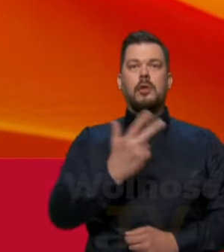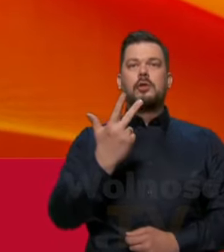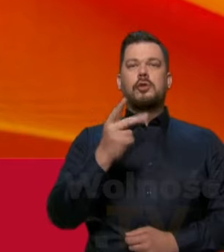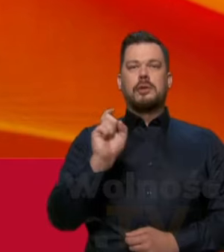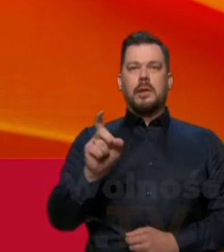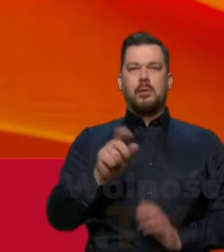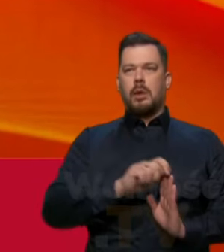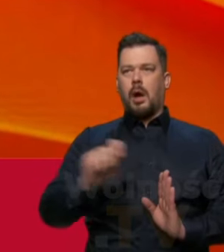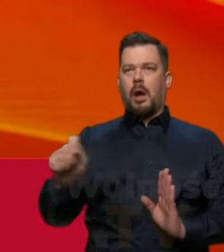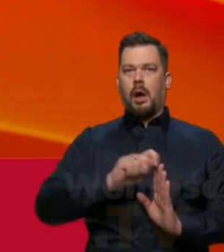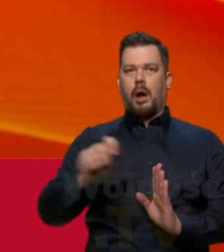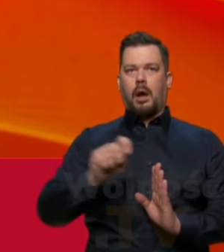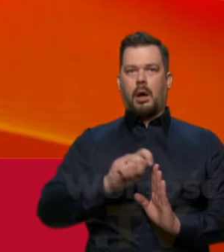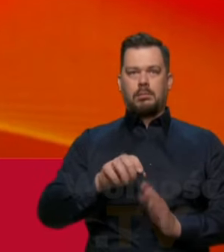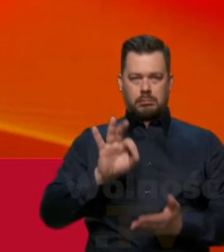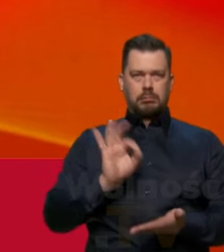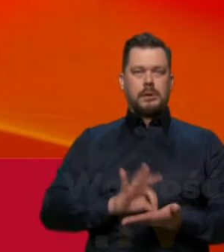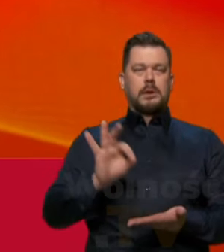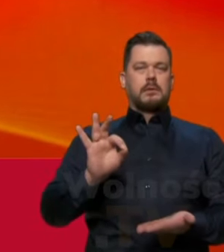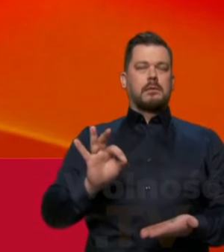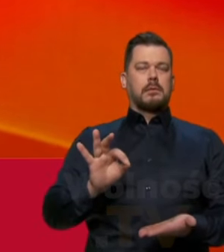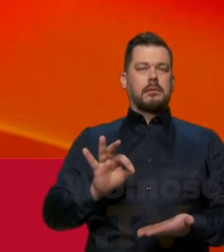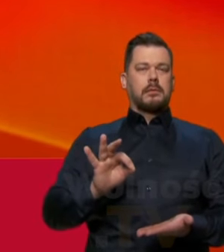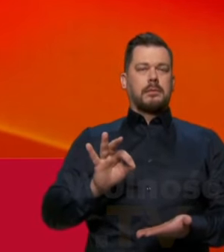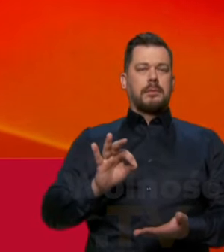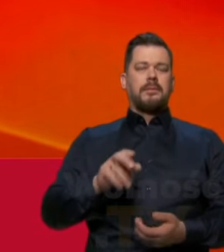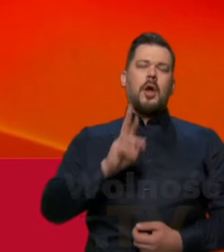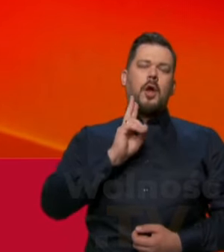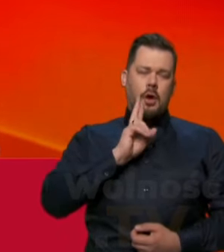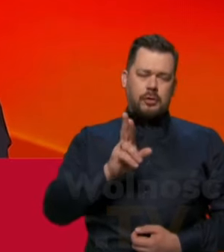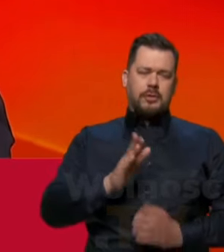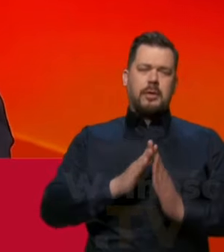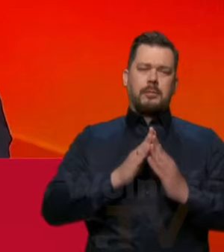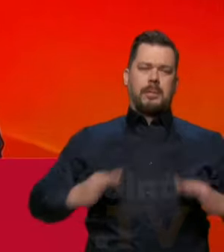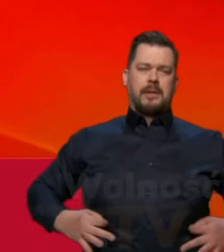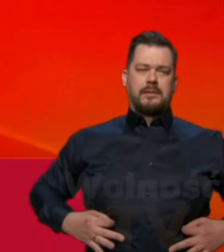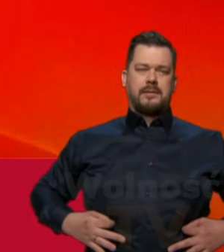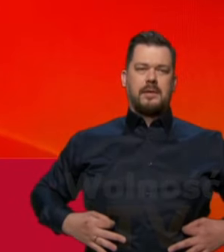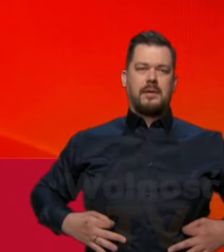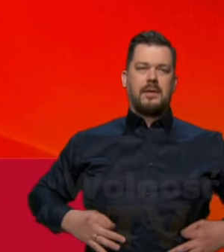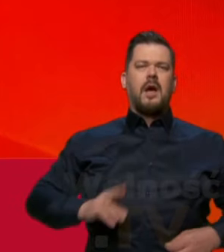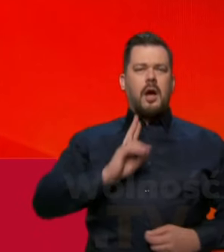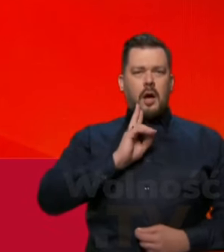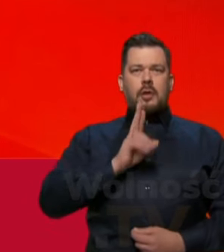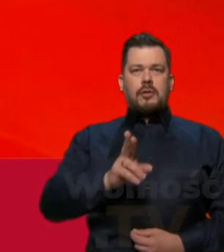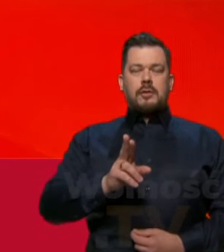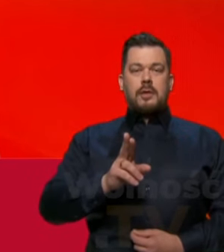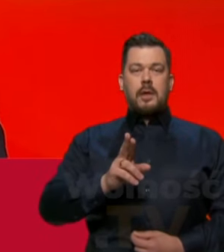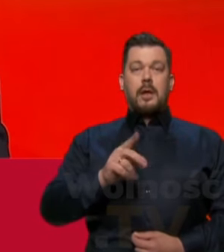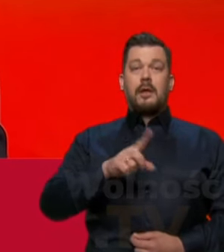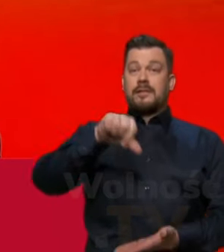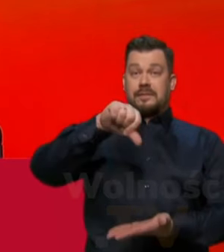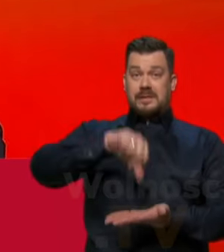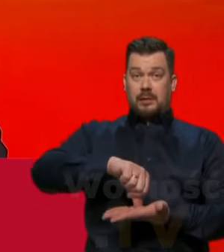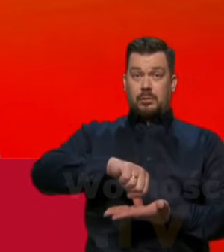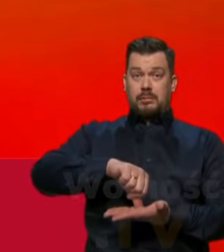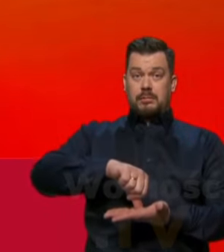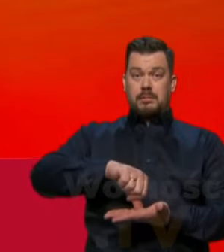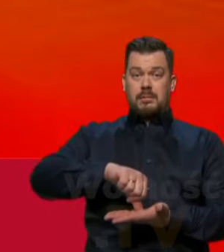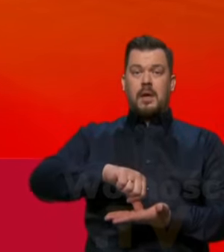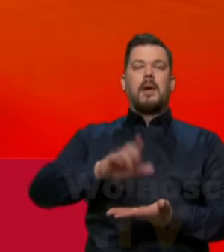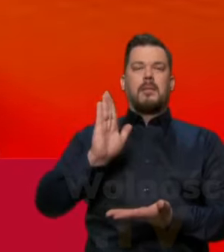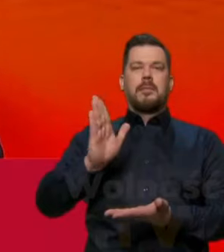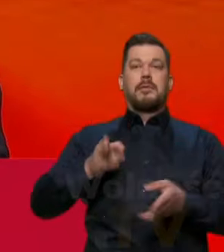dworca odjeżdża autobus. Nie widzę powodu, żeby to nie było. I oczywiście, proszę państwa, i oczywiście przez centrum poprowadzę,